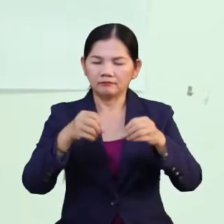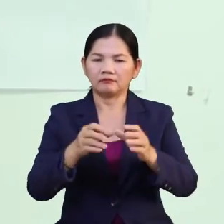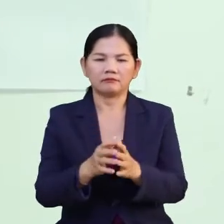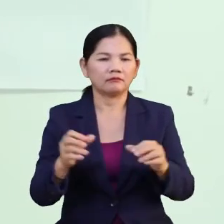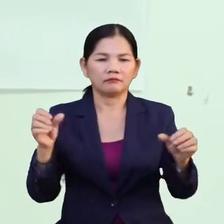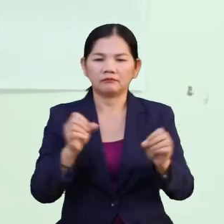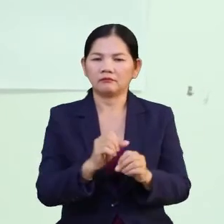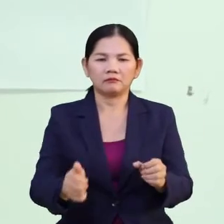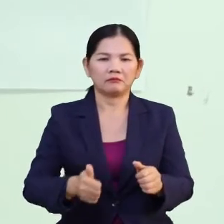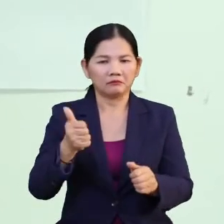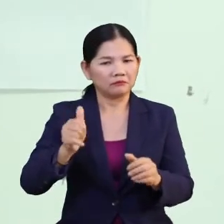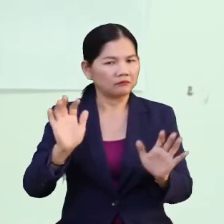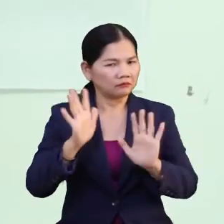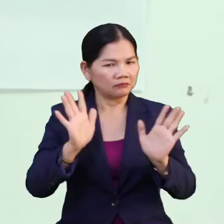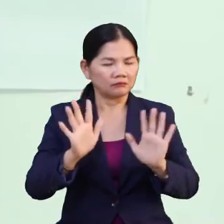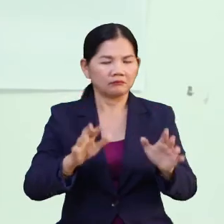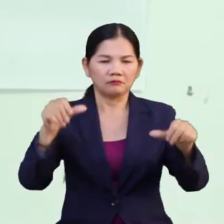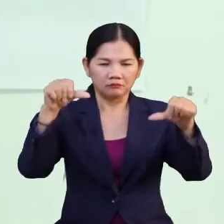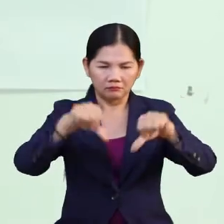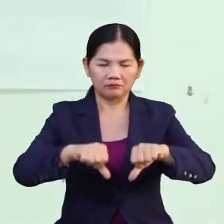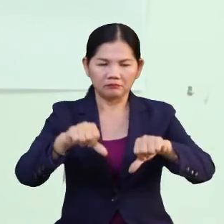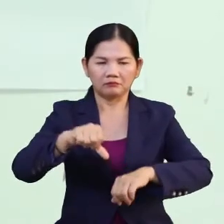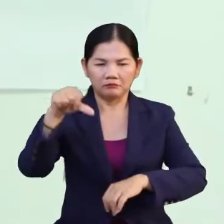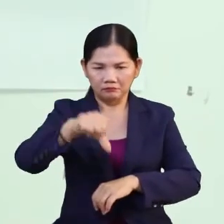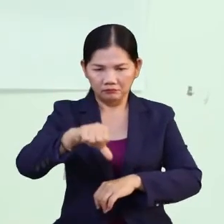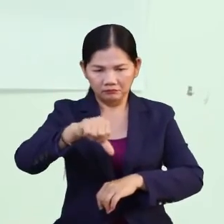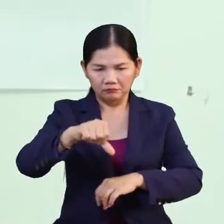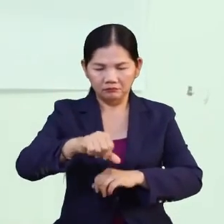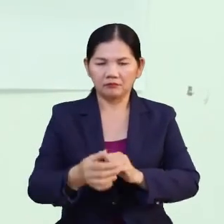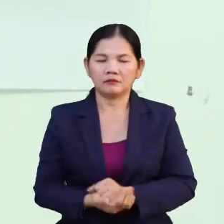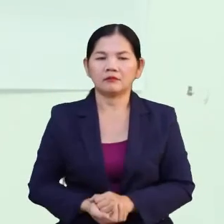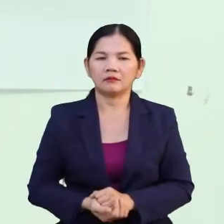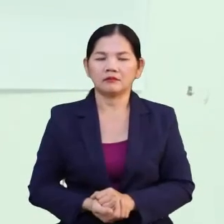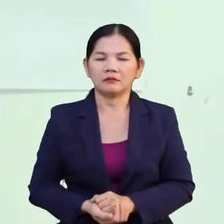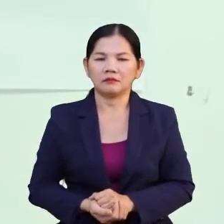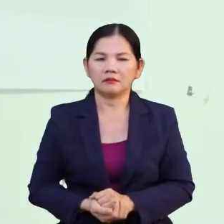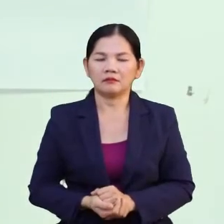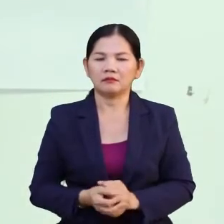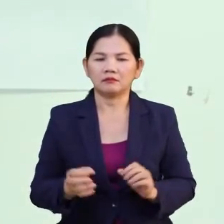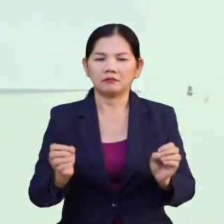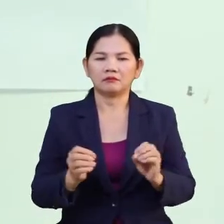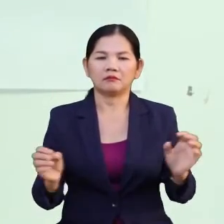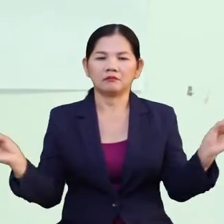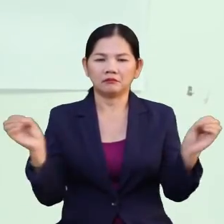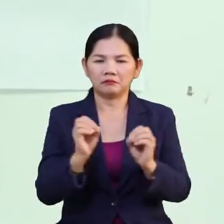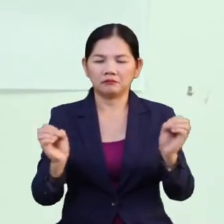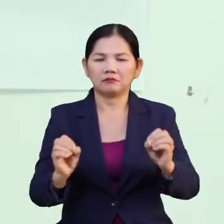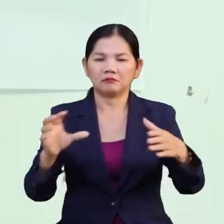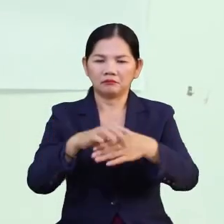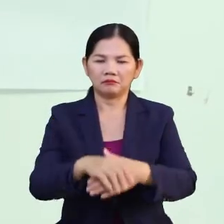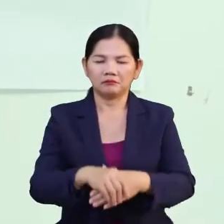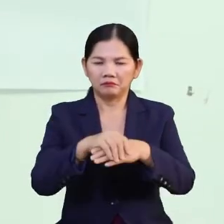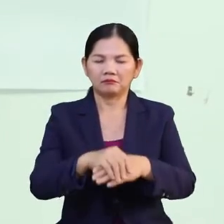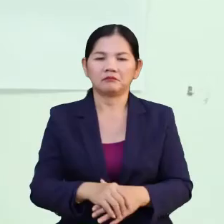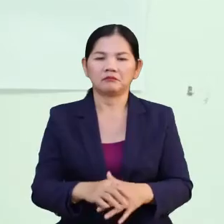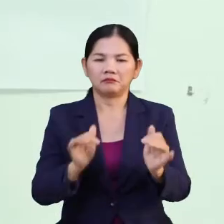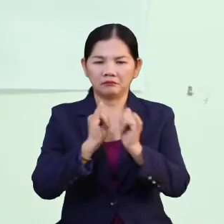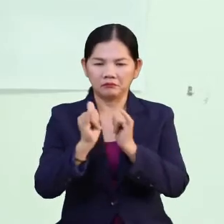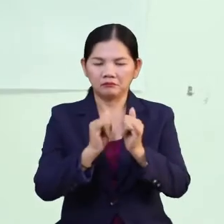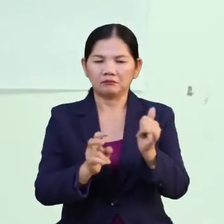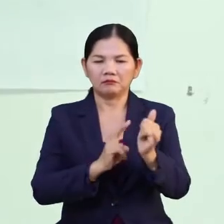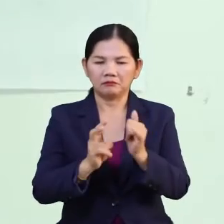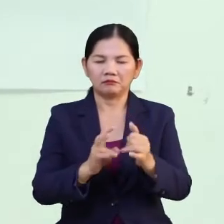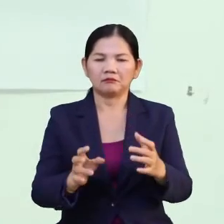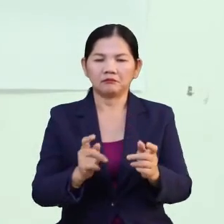នមែនជាផលល្អទេចាគឺជាផលអាក្រក់នោះគឺចាគ្មានមិត្តភ័ក្តិញាតិមិត្តបងប្អូ